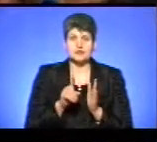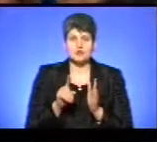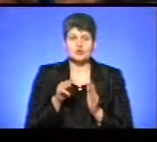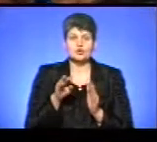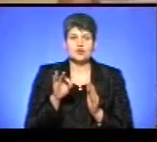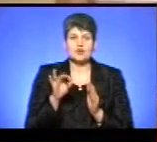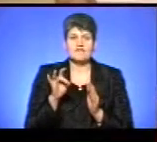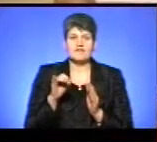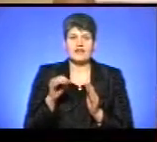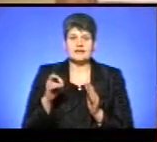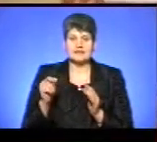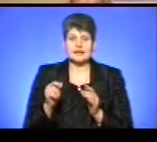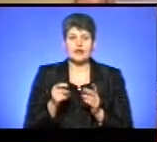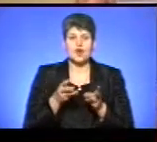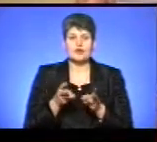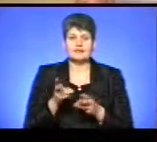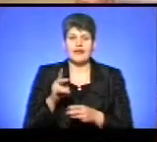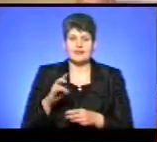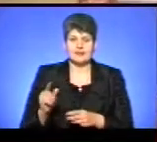торф'яних котелень. Пропозиція про